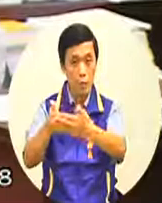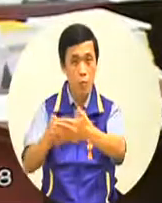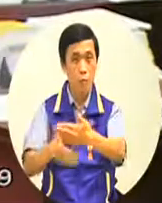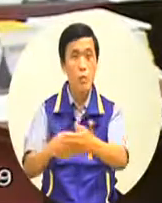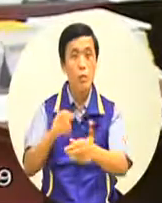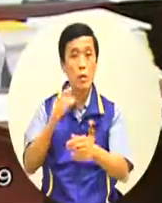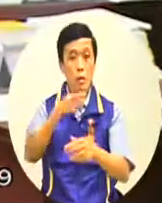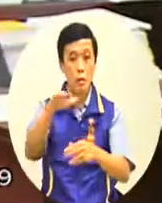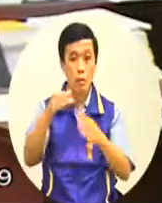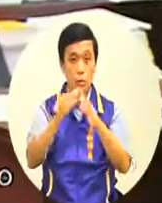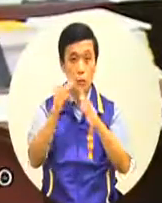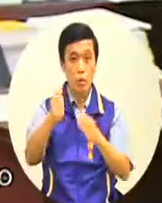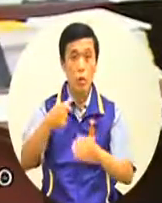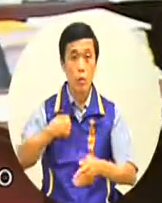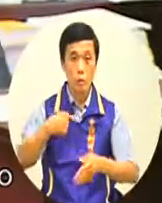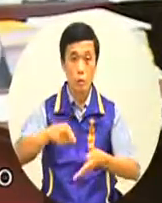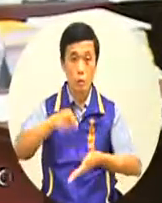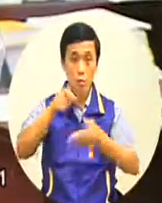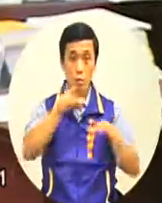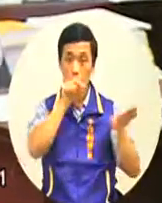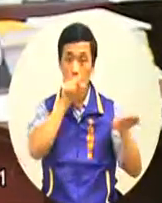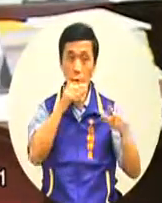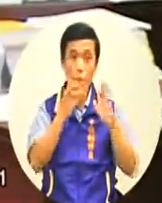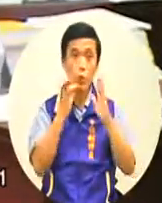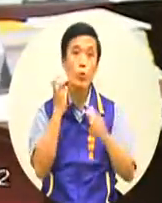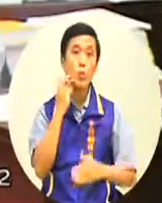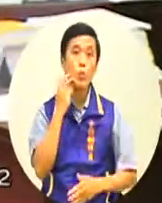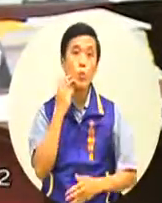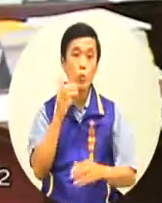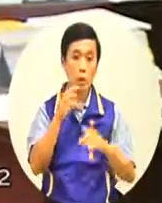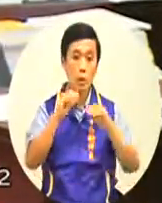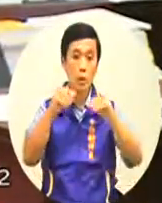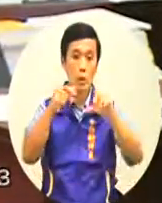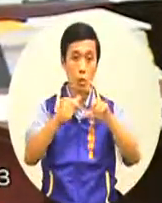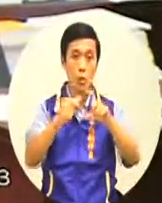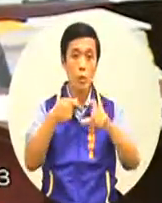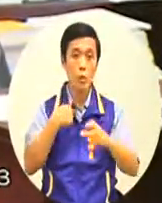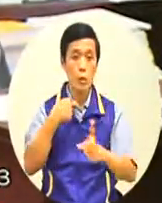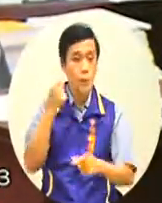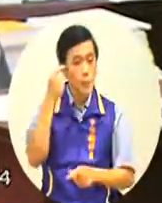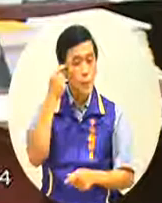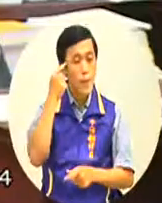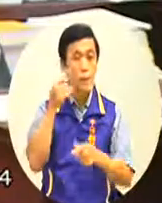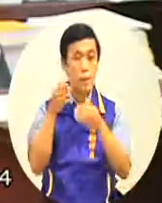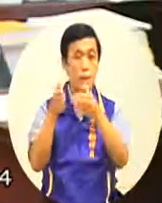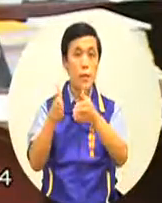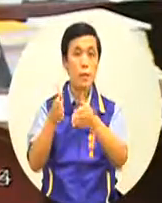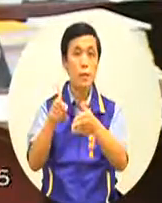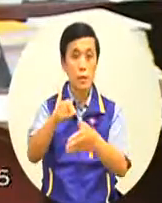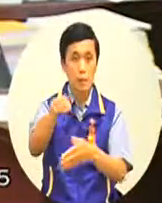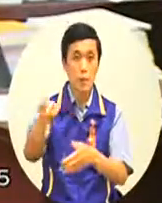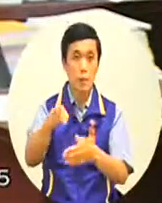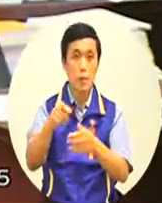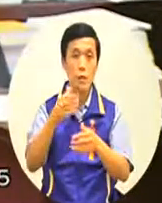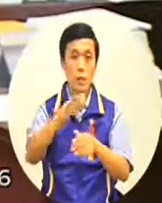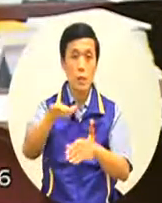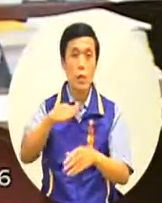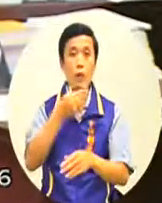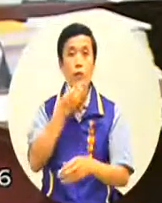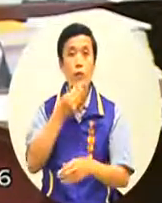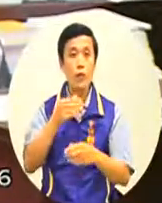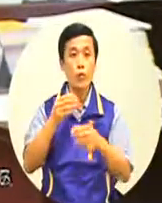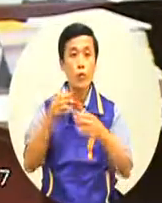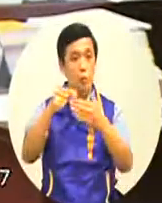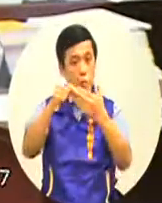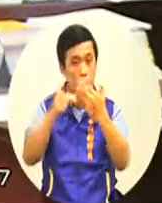在我提的鸟松地区是不是有机会去突破一些在 社会福利措施据